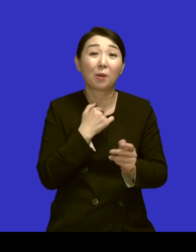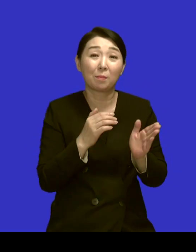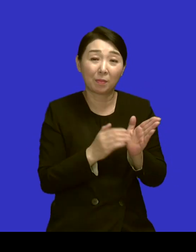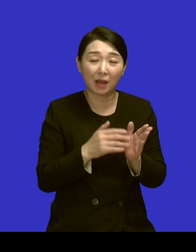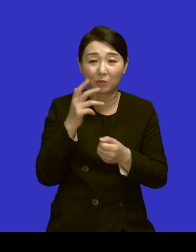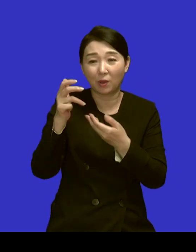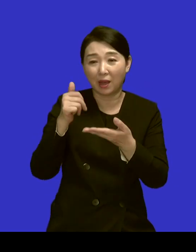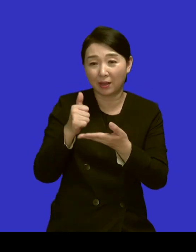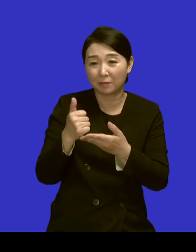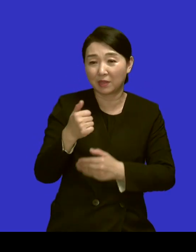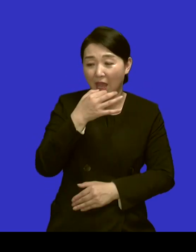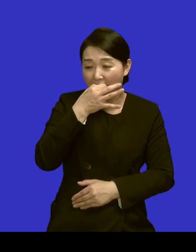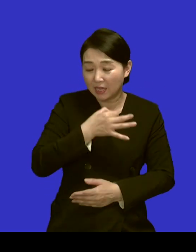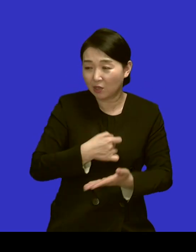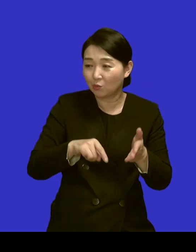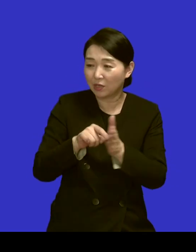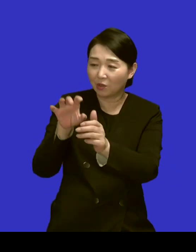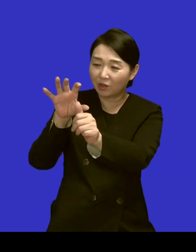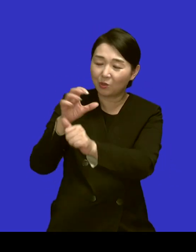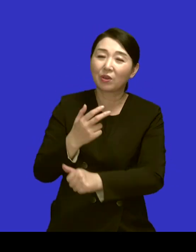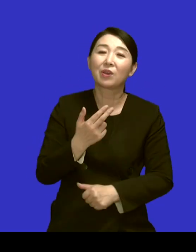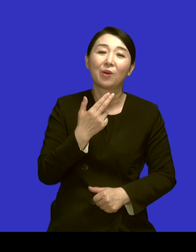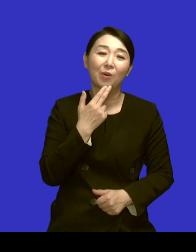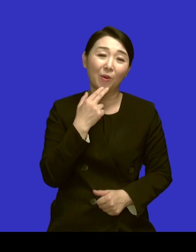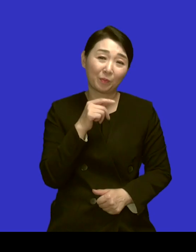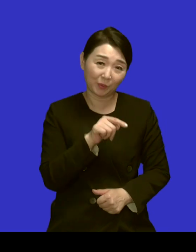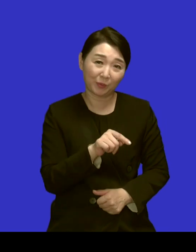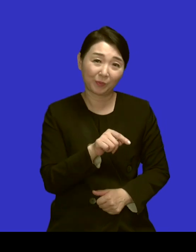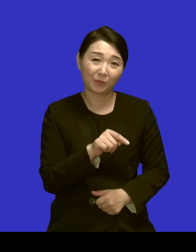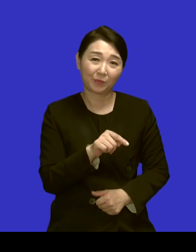절대 하나님을 내 이익을 위해 이용하지 않았던,